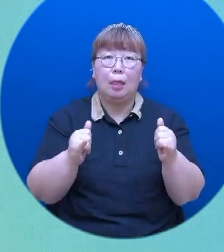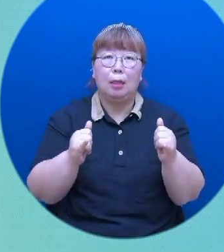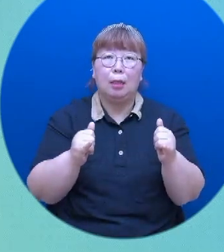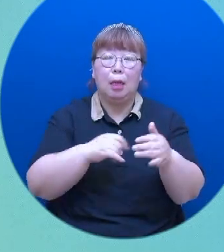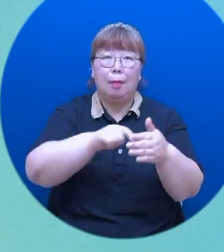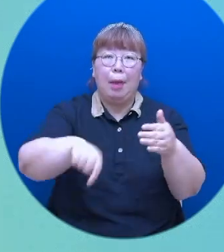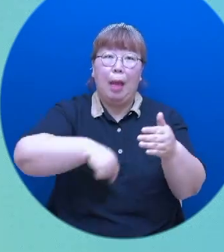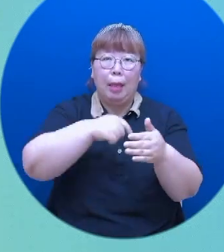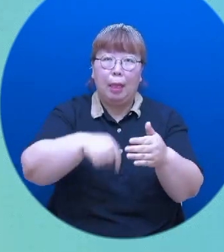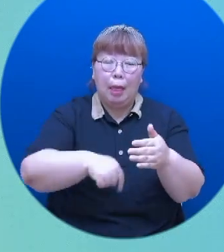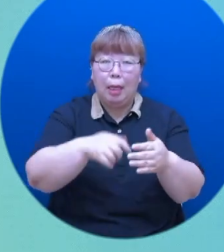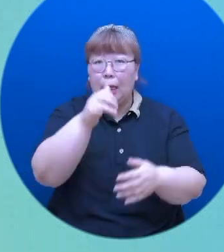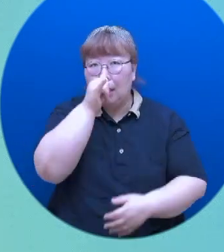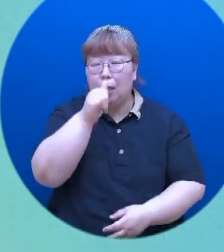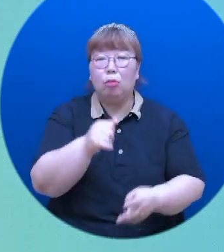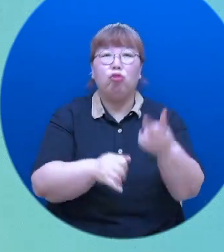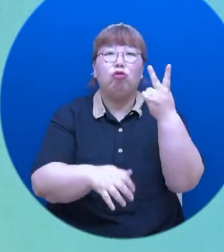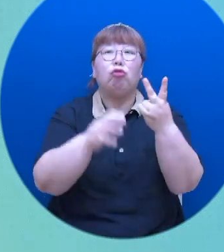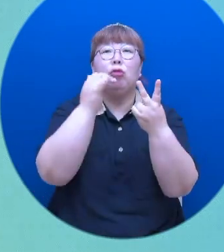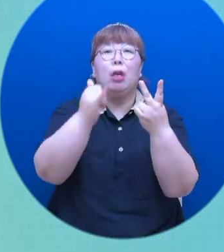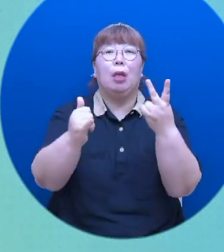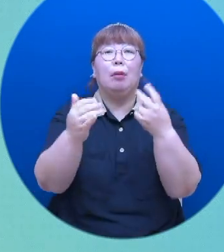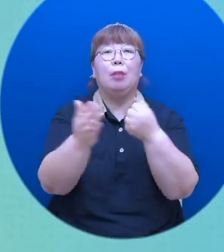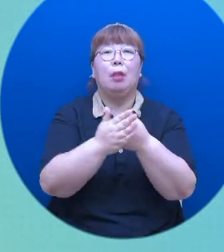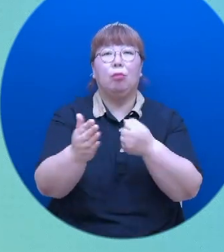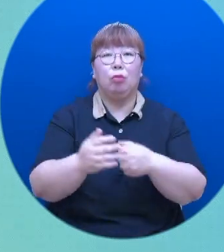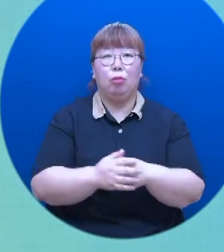들어요. 2명이 누굽니까?